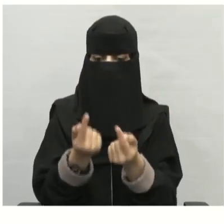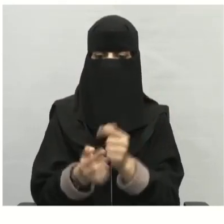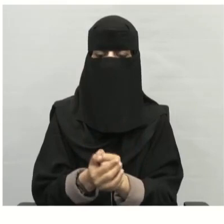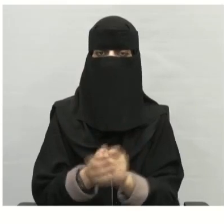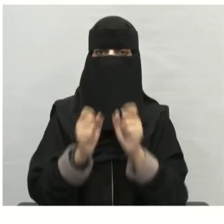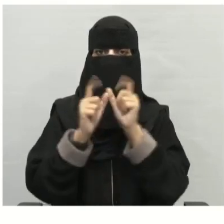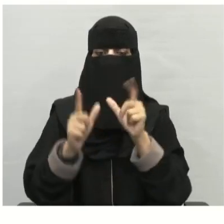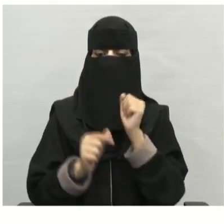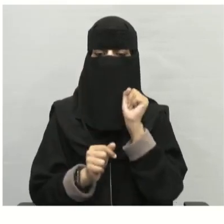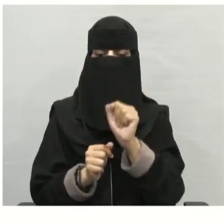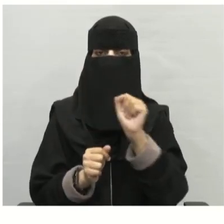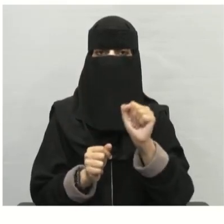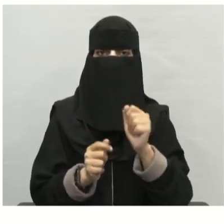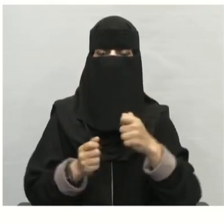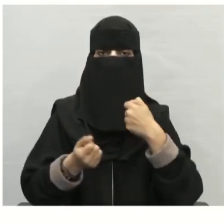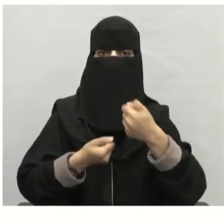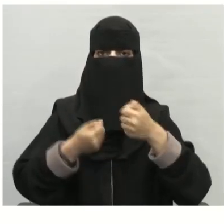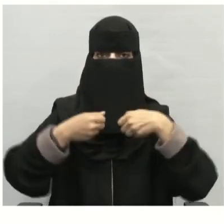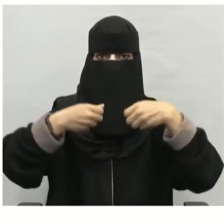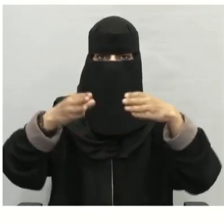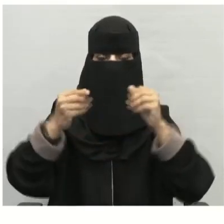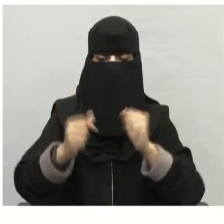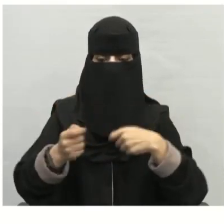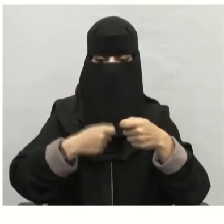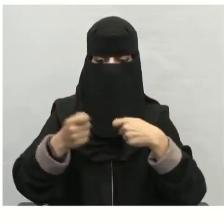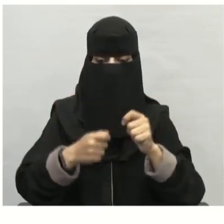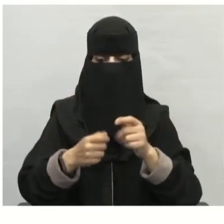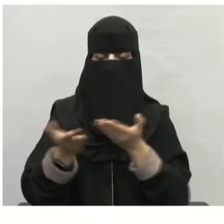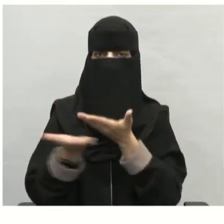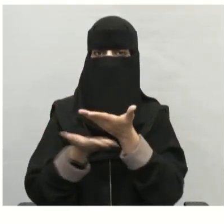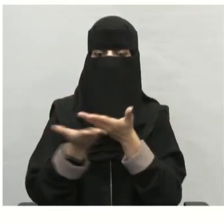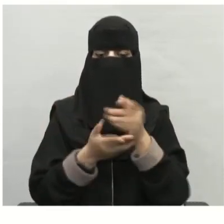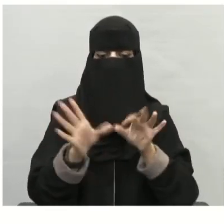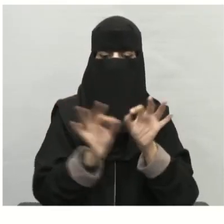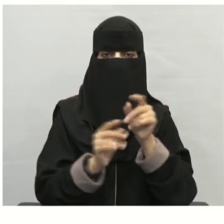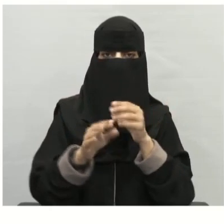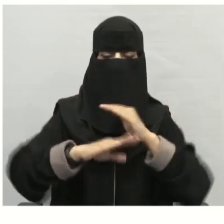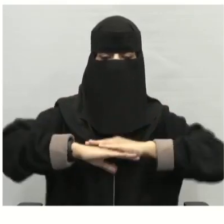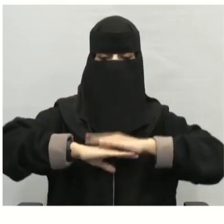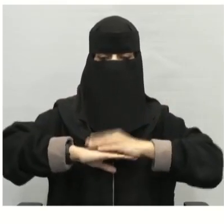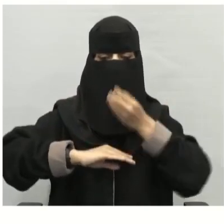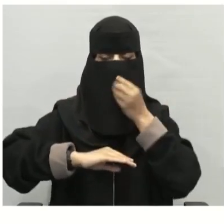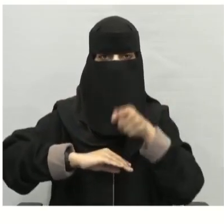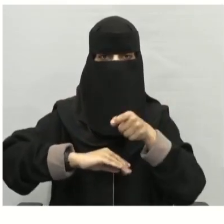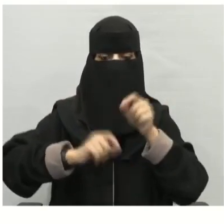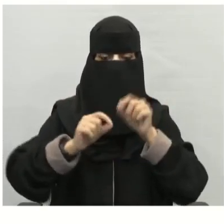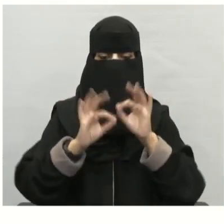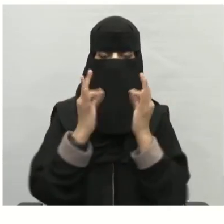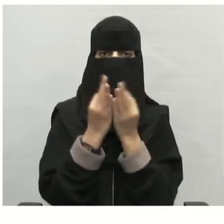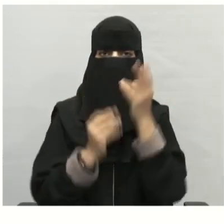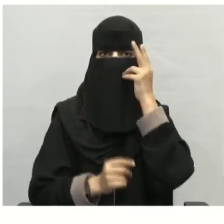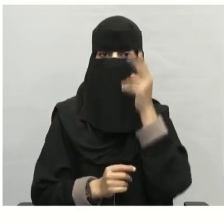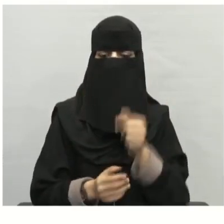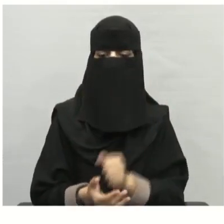يبين حقوق المستهلك ويناقش بعض العادات الغذائيه في